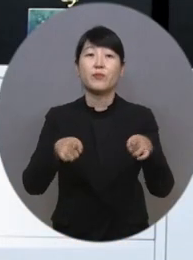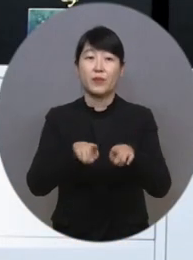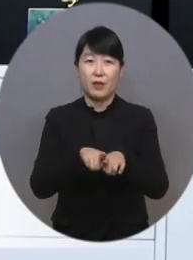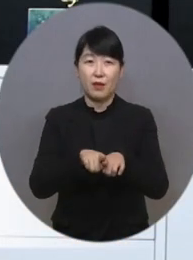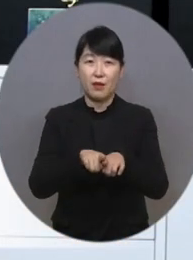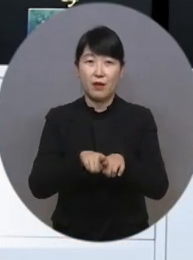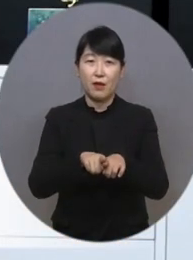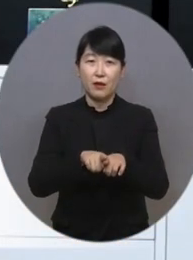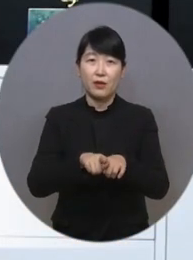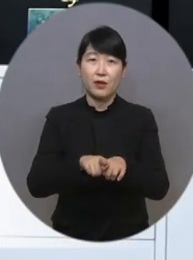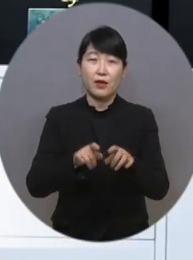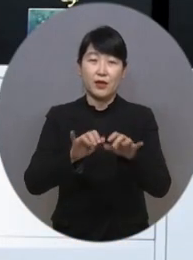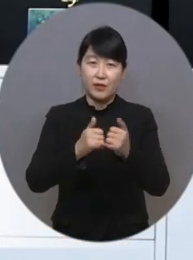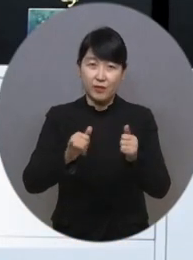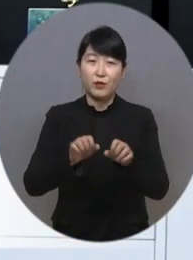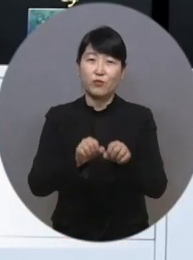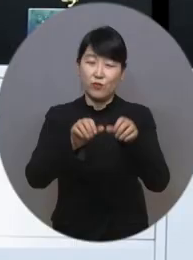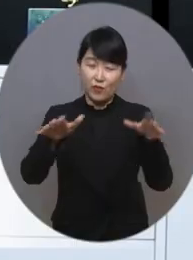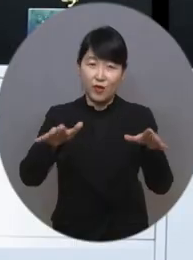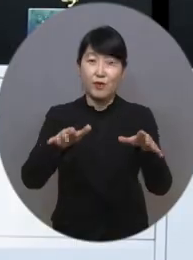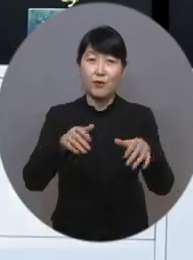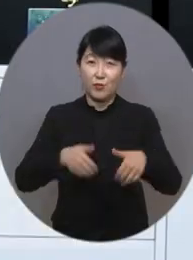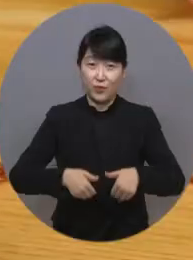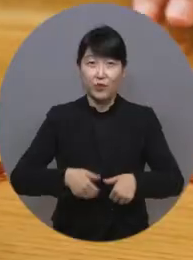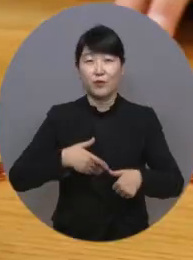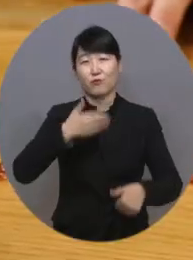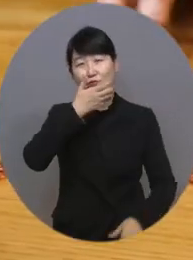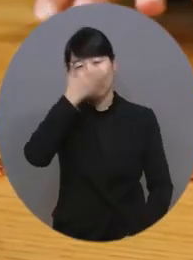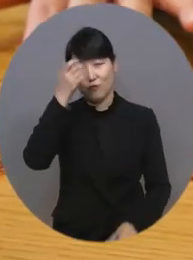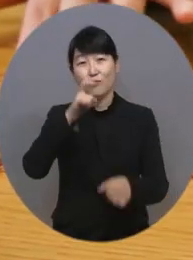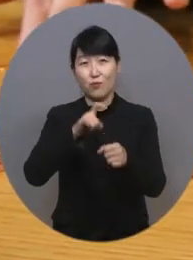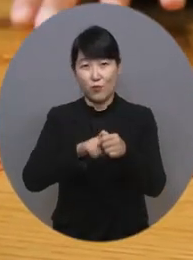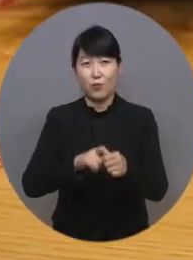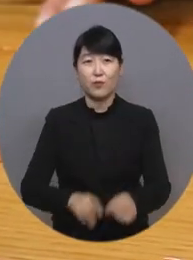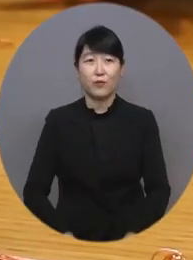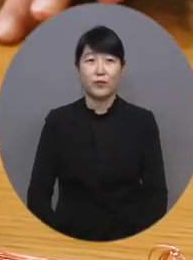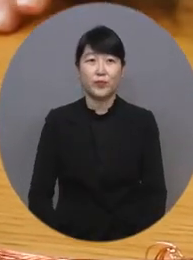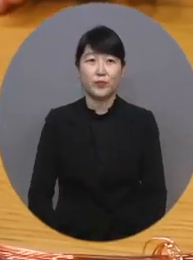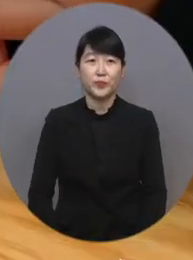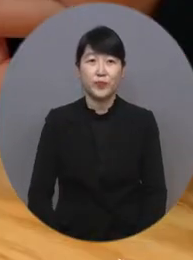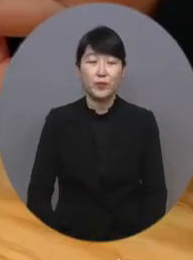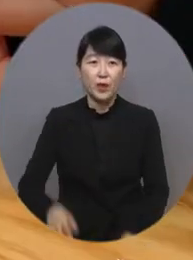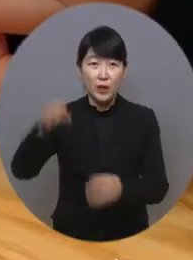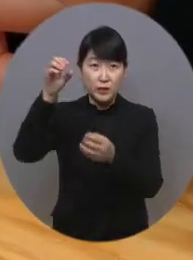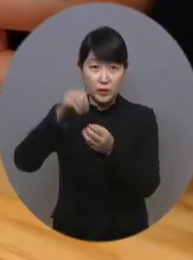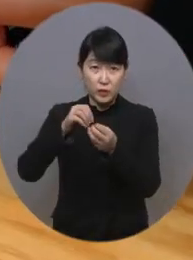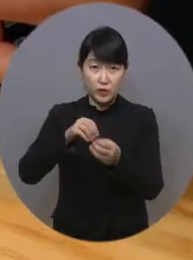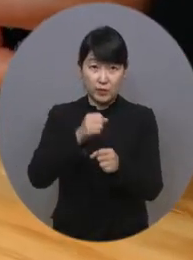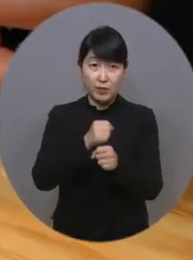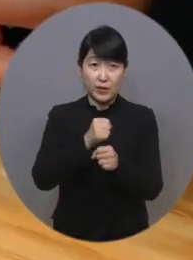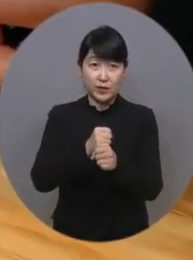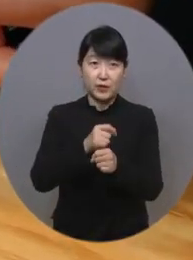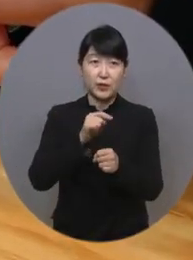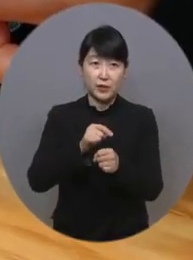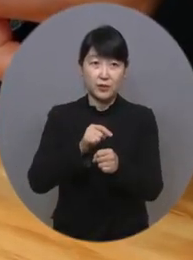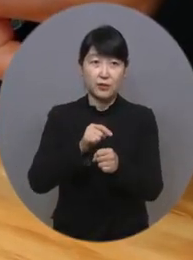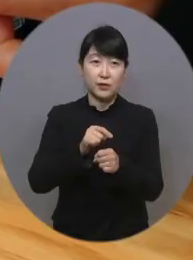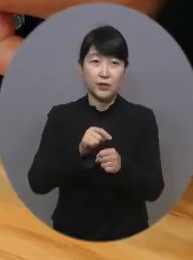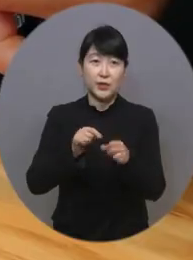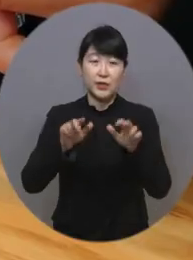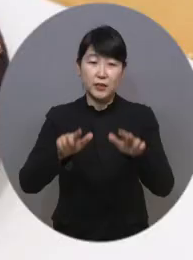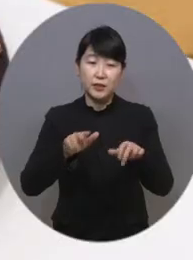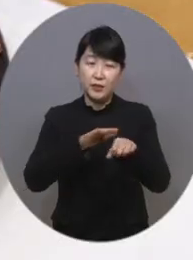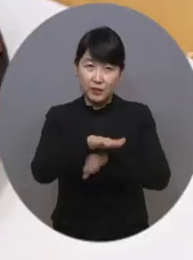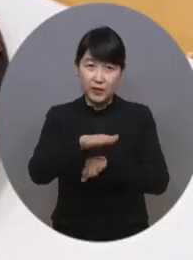필요하잖아요. 저는 그게 꿈이고 목표예요. 전통공예의 맥을 이어 현대적으로 표현한 강수진